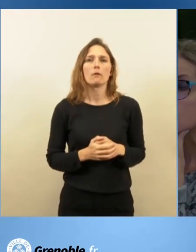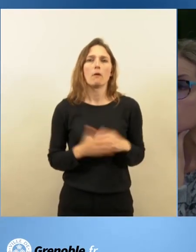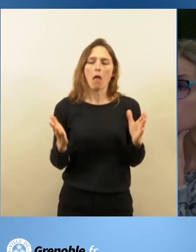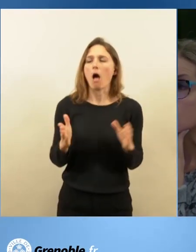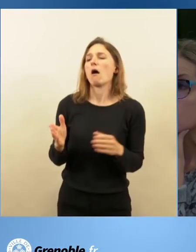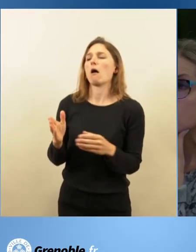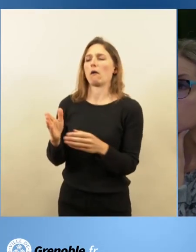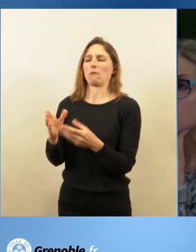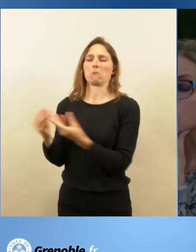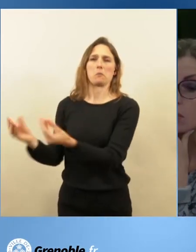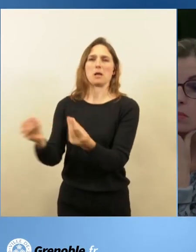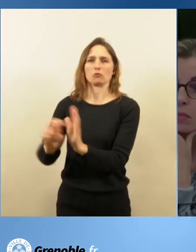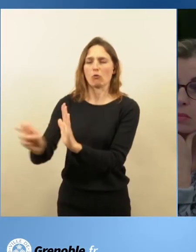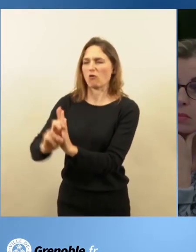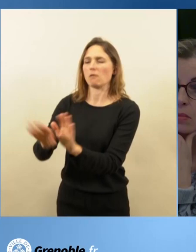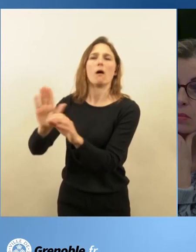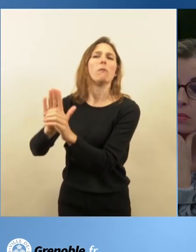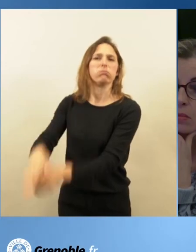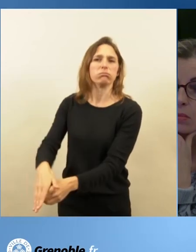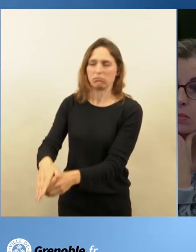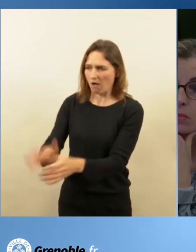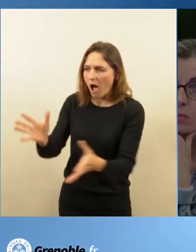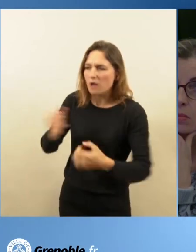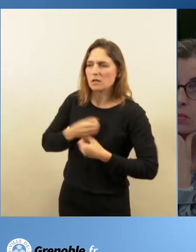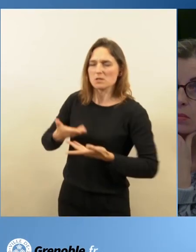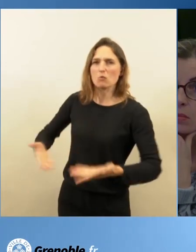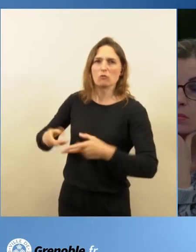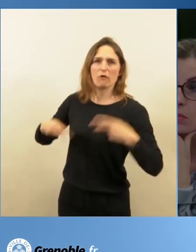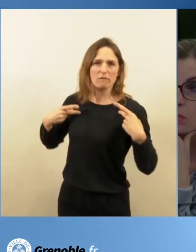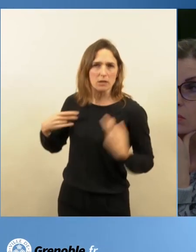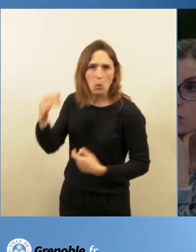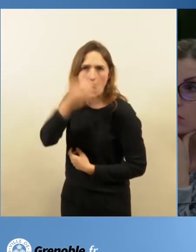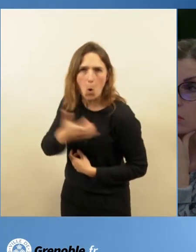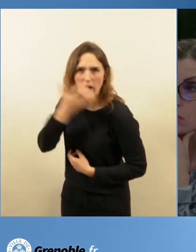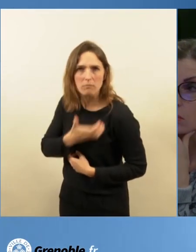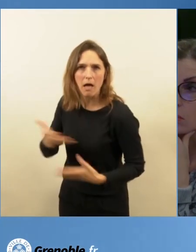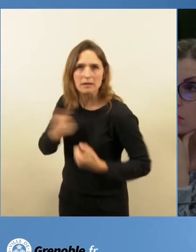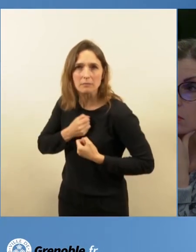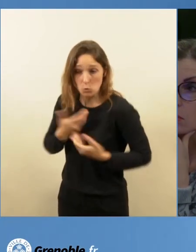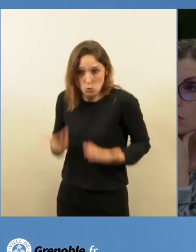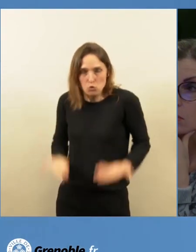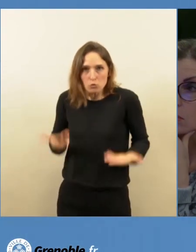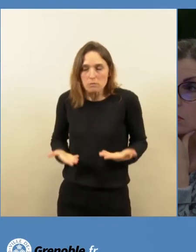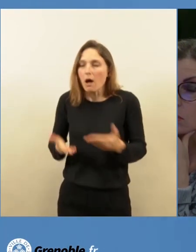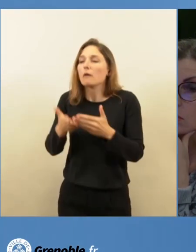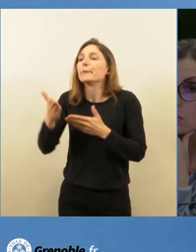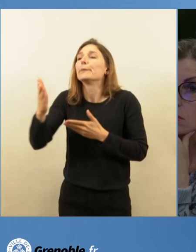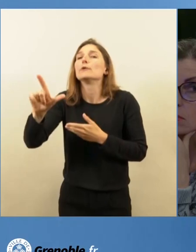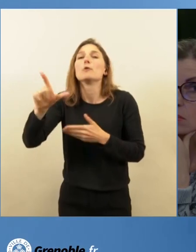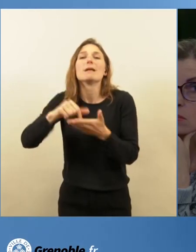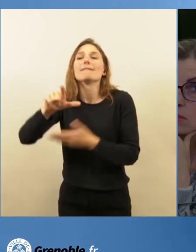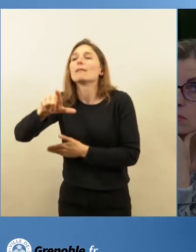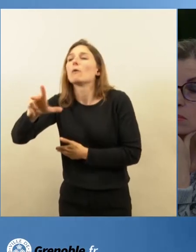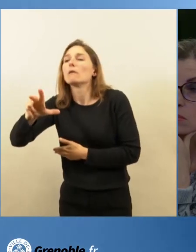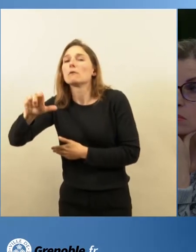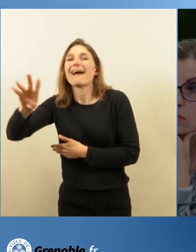ses grenoblois au lieu de les faire vivre dans des conditions intolérables aujourd'hui maintenant 2023 en 2040 bien au lieu d'attiger leur colère